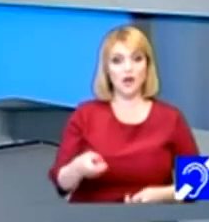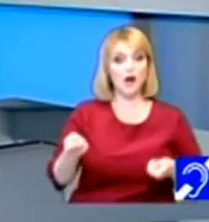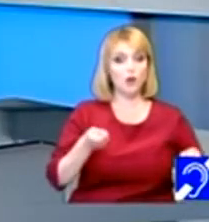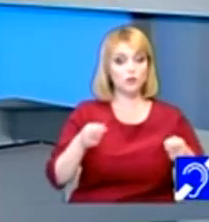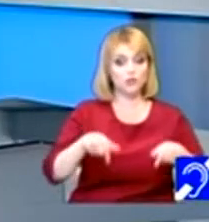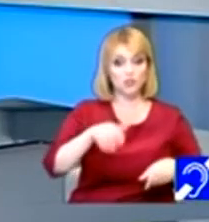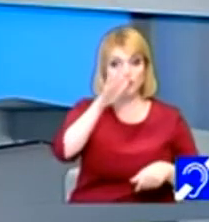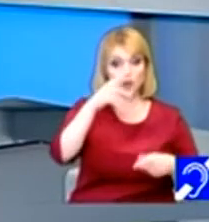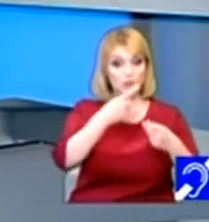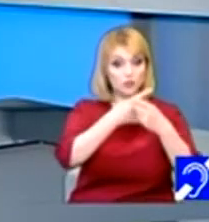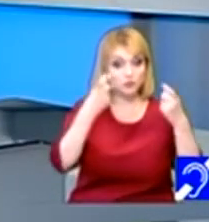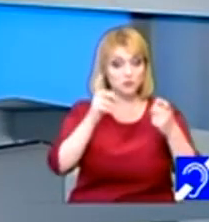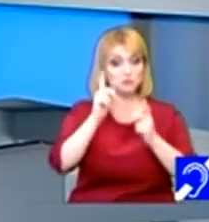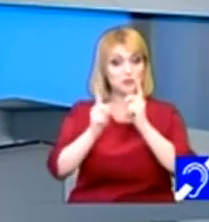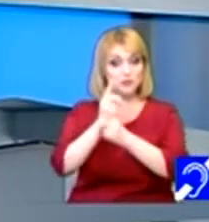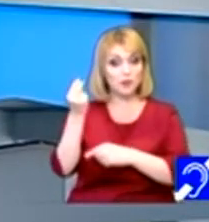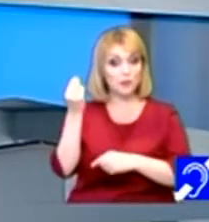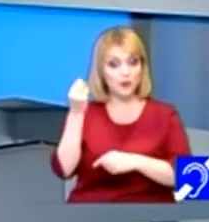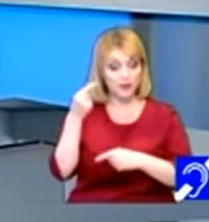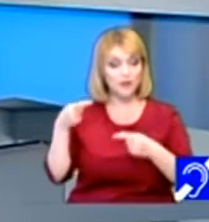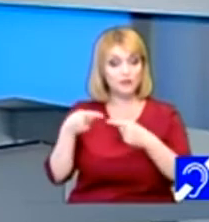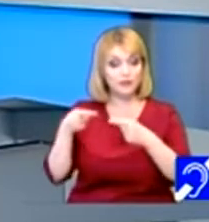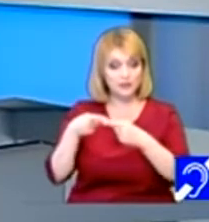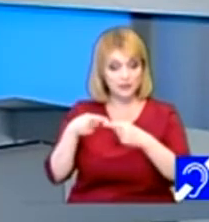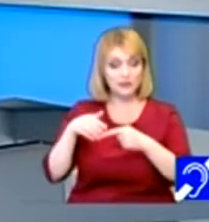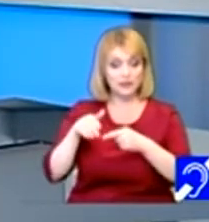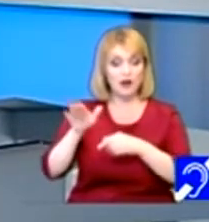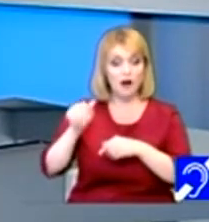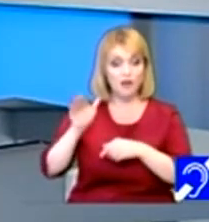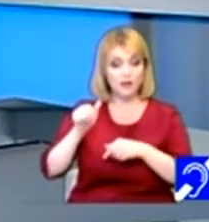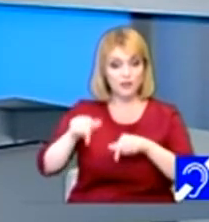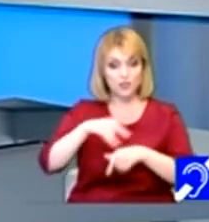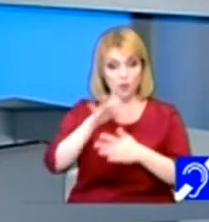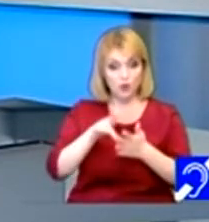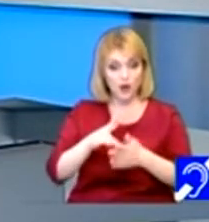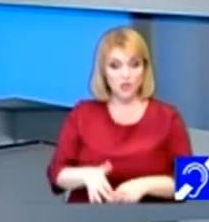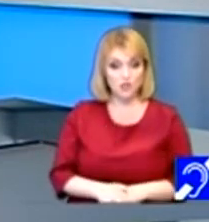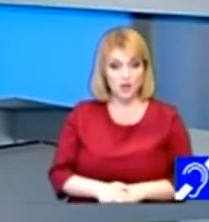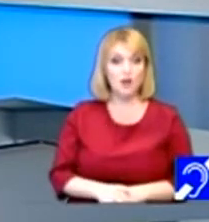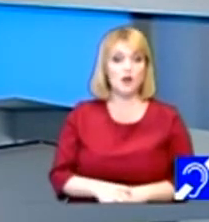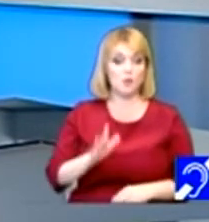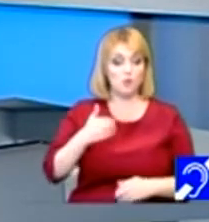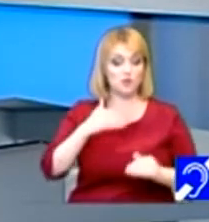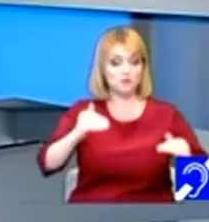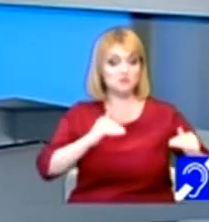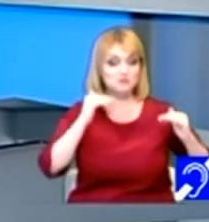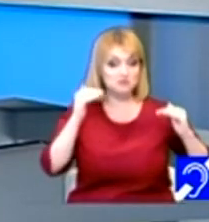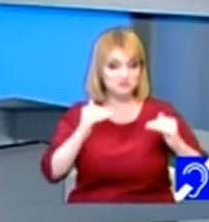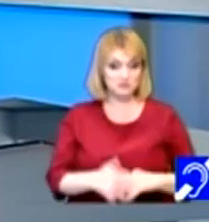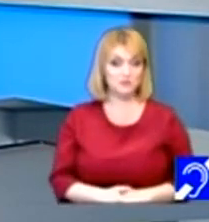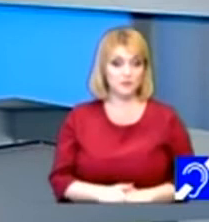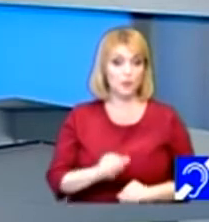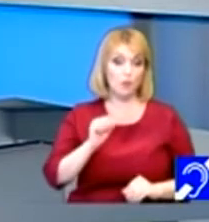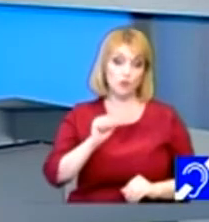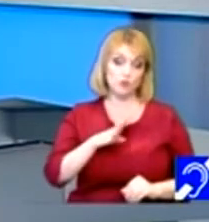Autoritățile din Chișinău anunță că vor schimba prețurile la chiria spațiilor din oraș. Cele care erau sub minimul prețurilor de pe piață vor crește de câteva